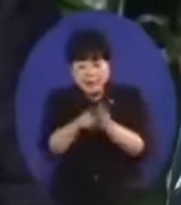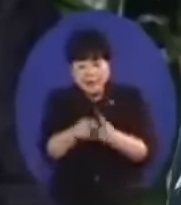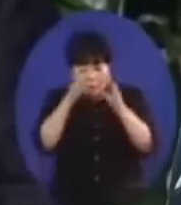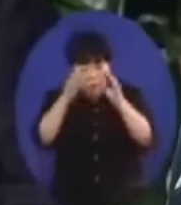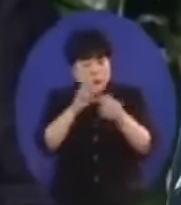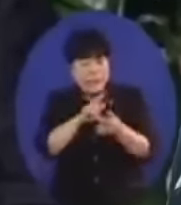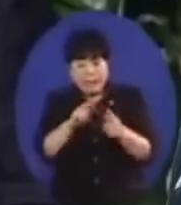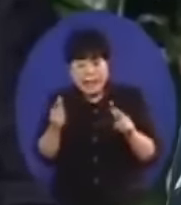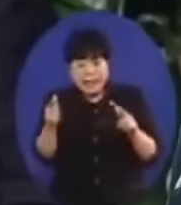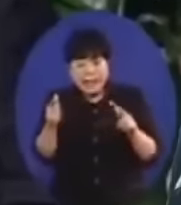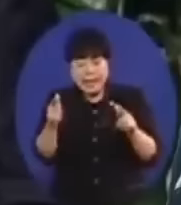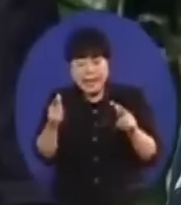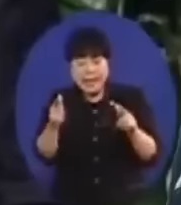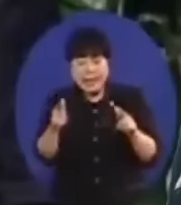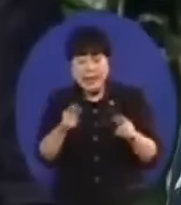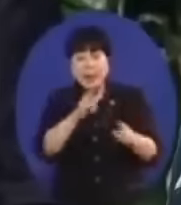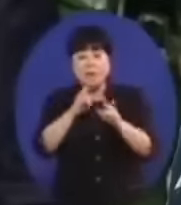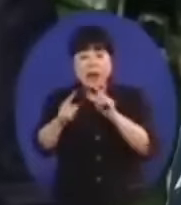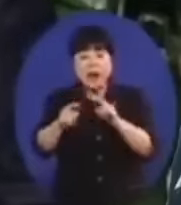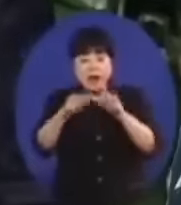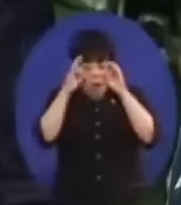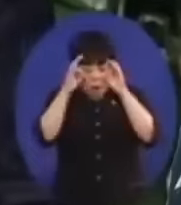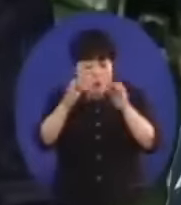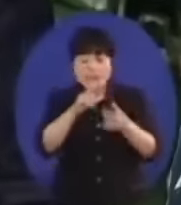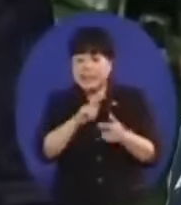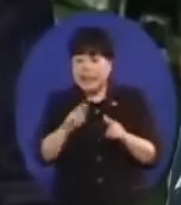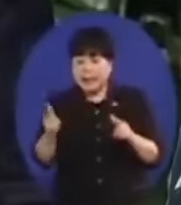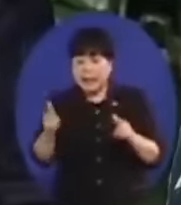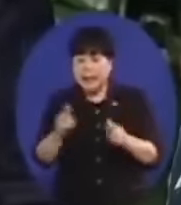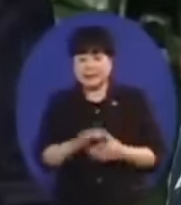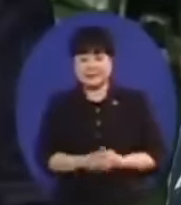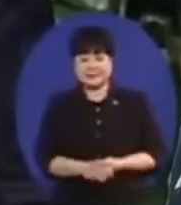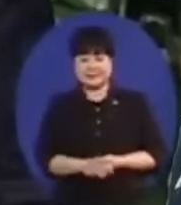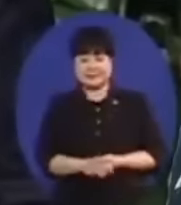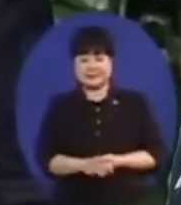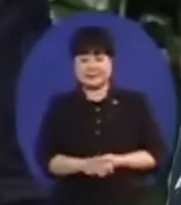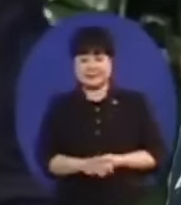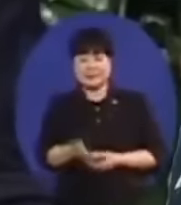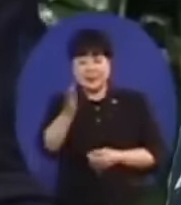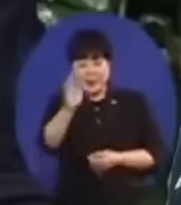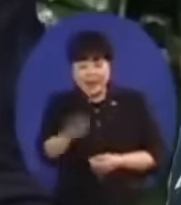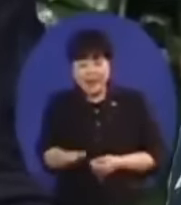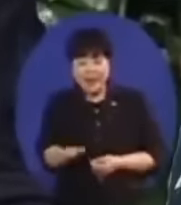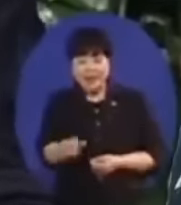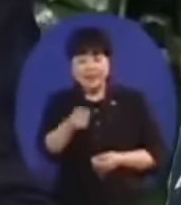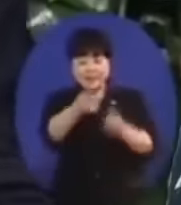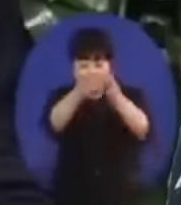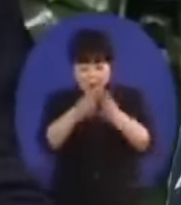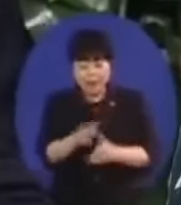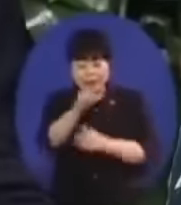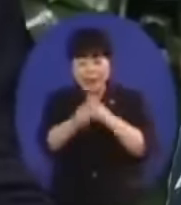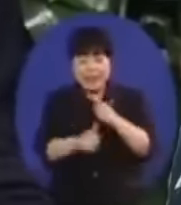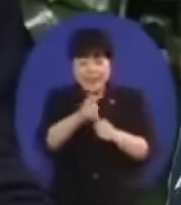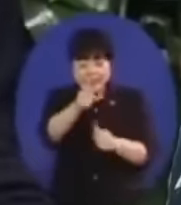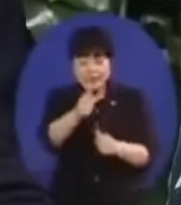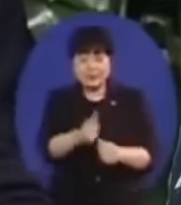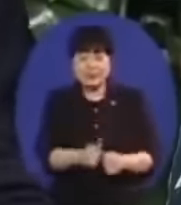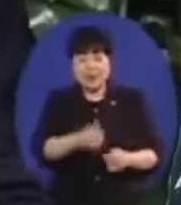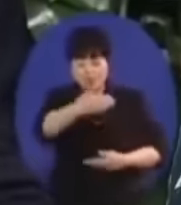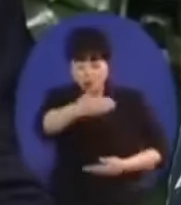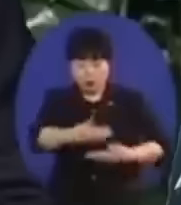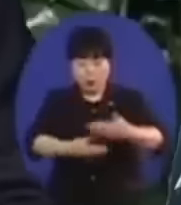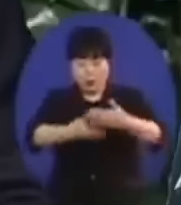안 보이잖아요. 여러분의 말 안 보이잖아요. 그러나 이것을 통해서 하나님과